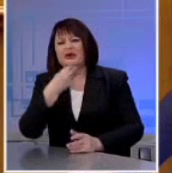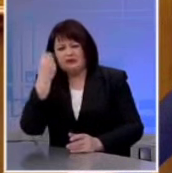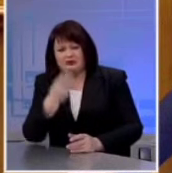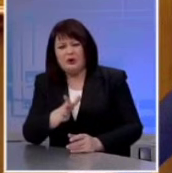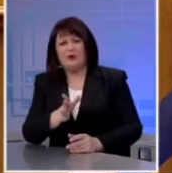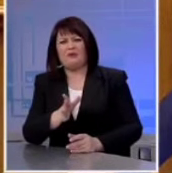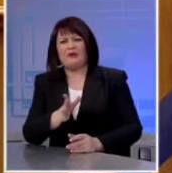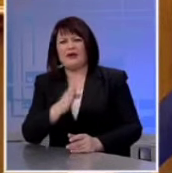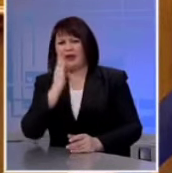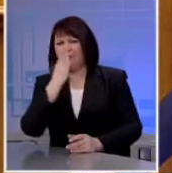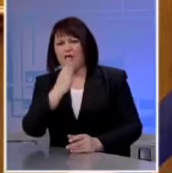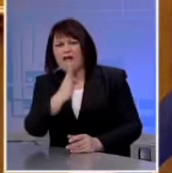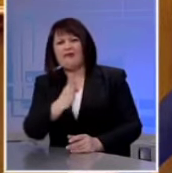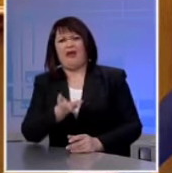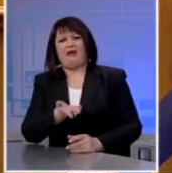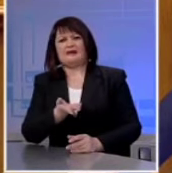φαρισαίοι υποκριτές».